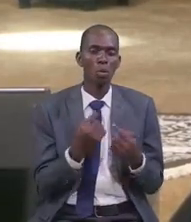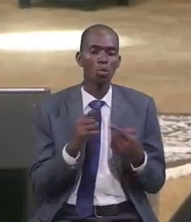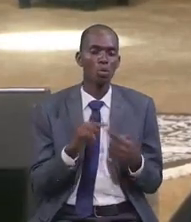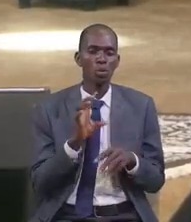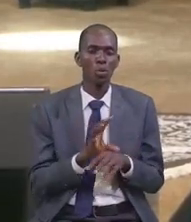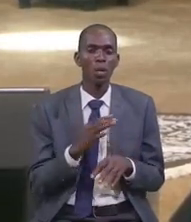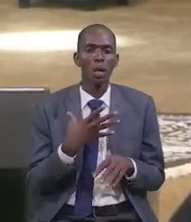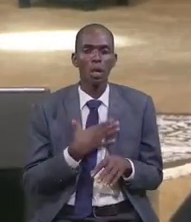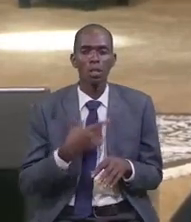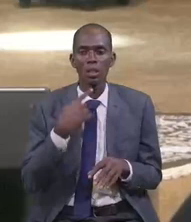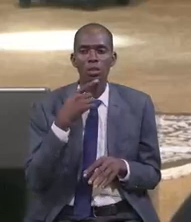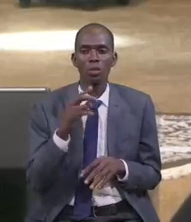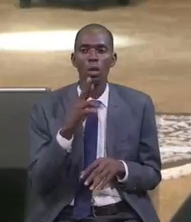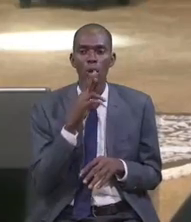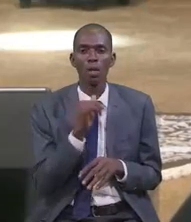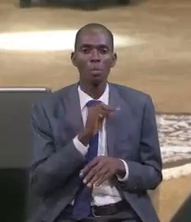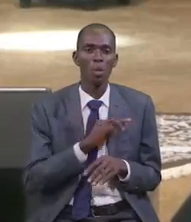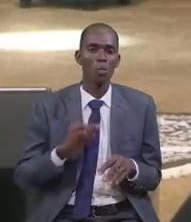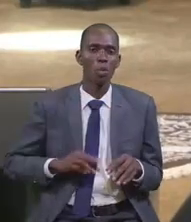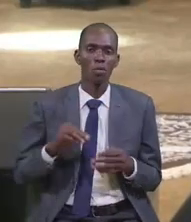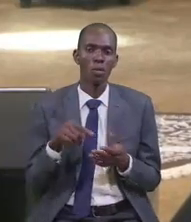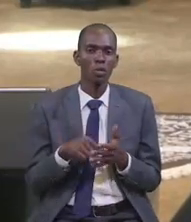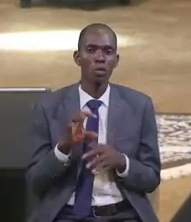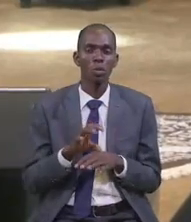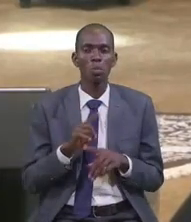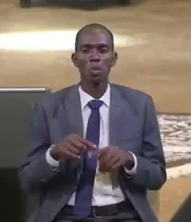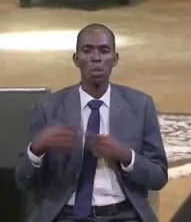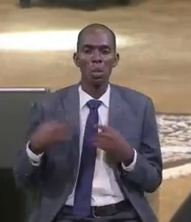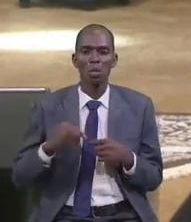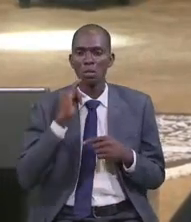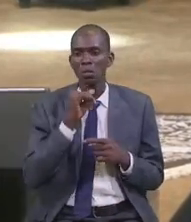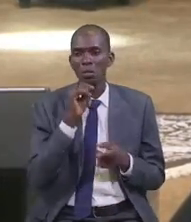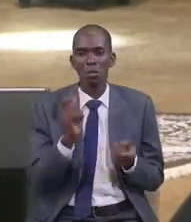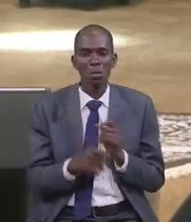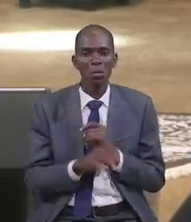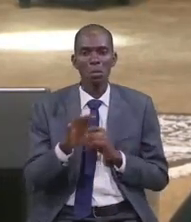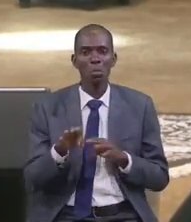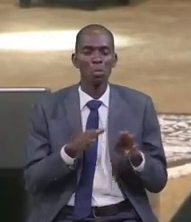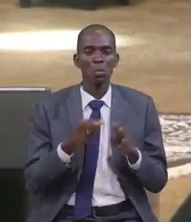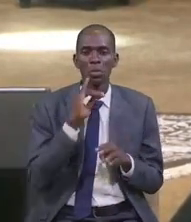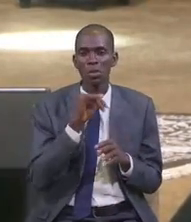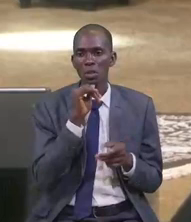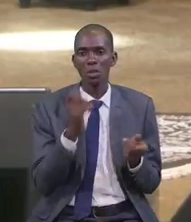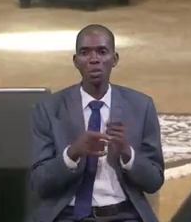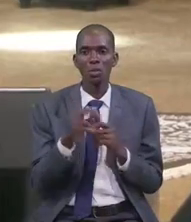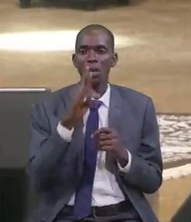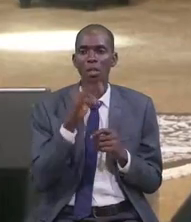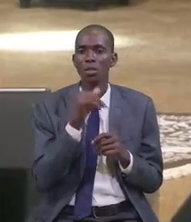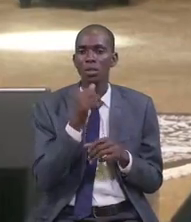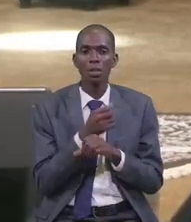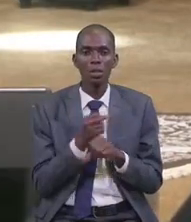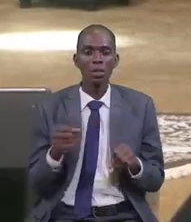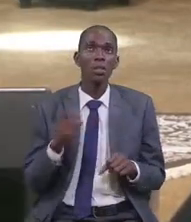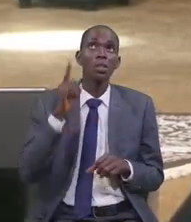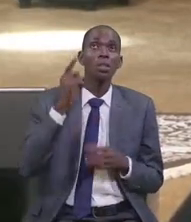c'est ton église, mais ta vie n'a pas changé, ton cœur n'a pas changé, ton comportement est intact, tu n'es pas né de nouveau. Le Seigneur veut que tu te